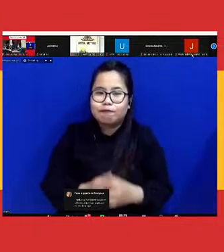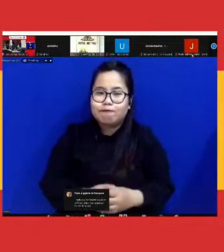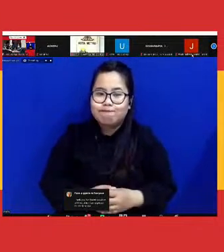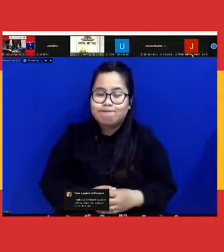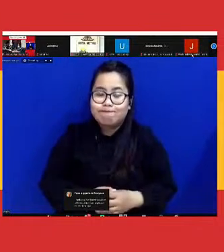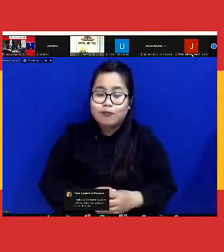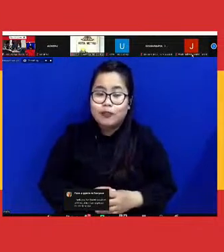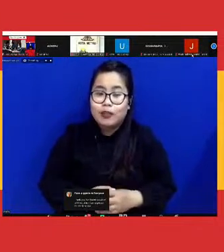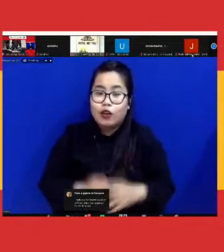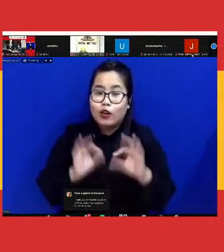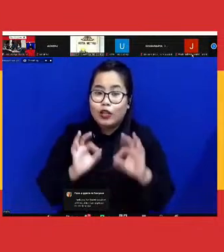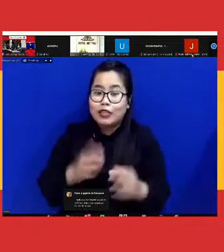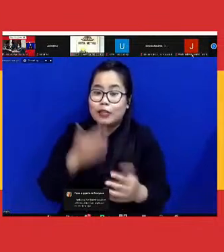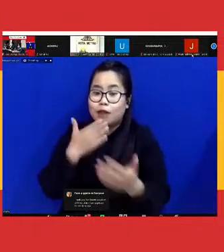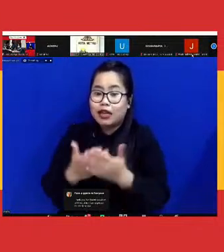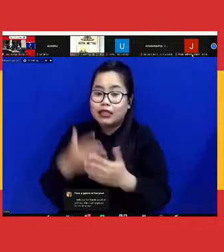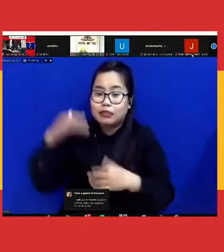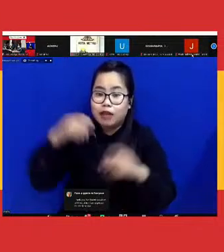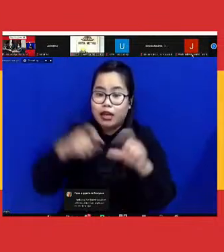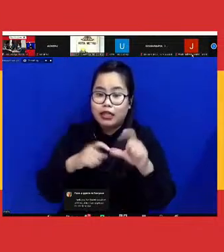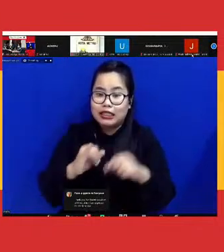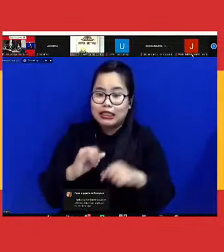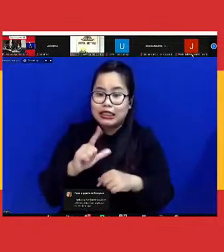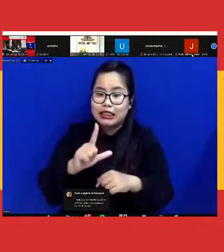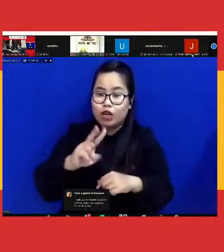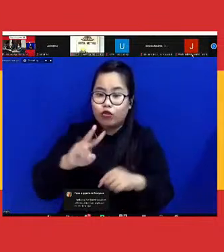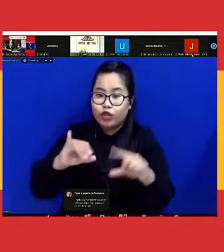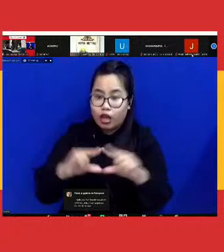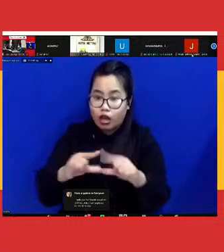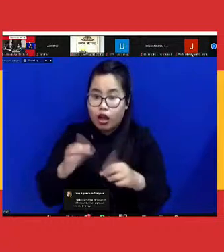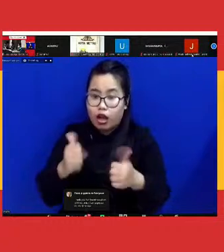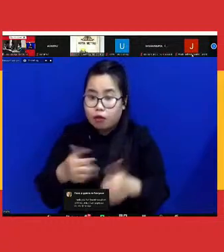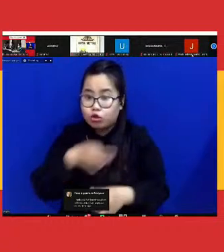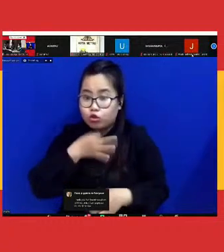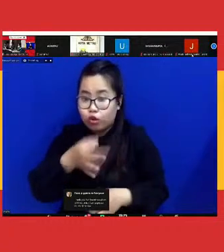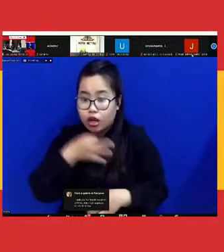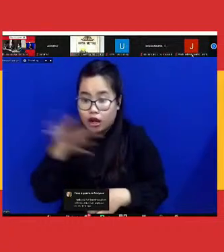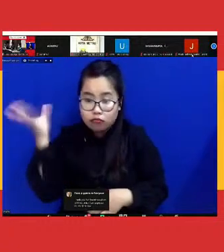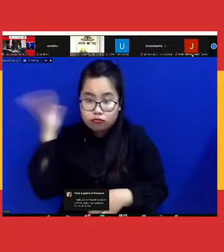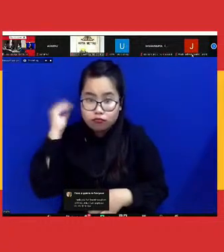Terima kasih Mbak Sylvia. Apakah suara saya terdengar?